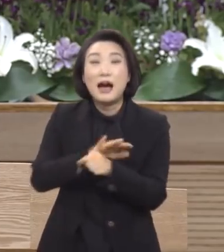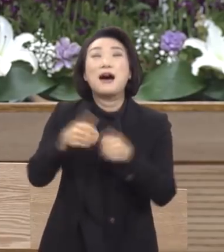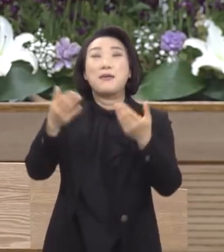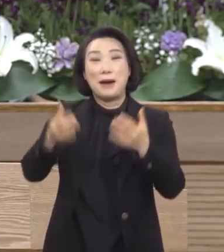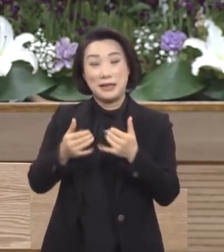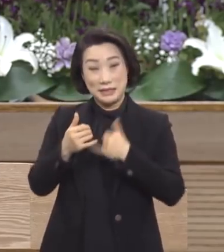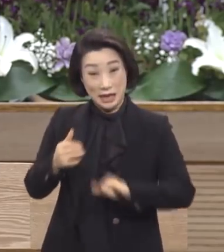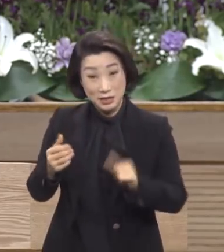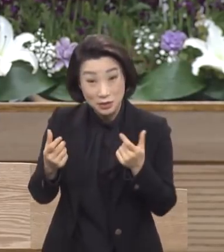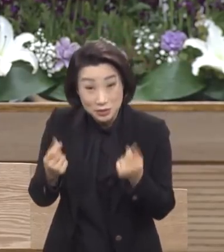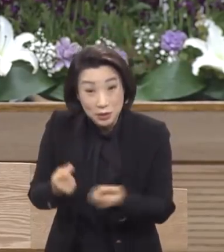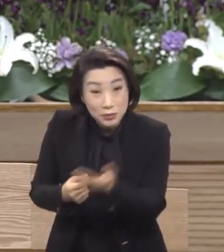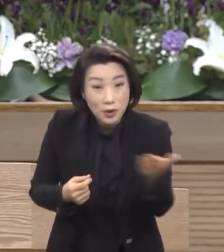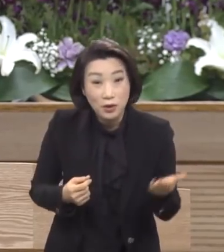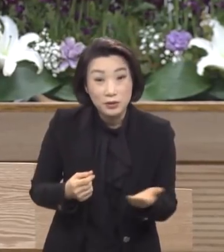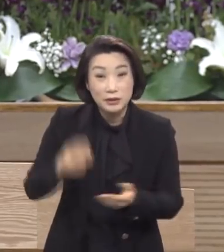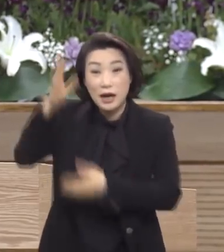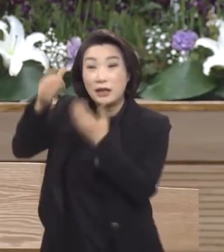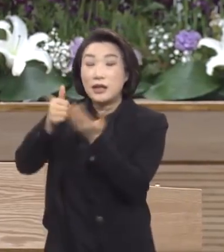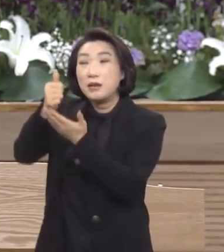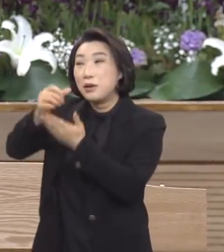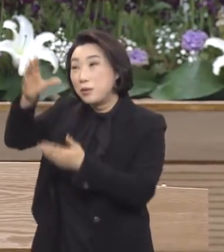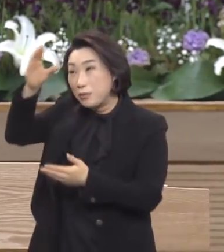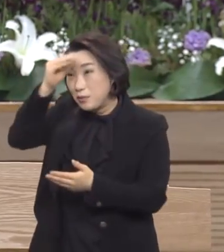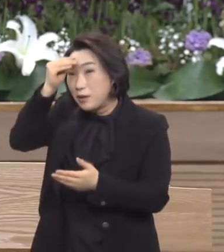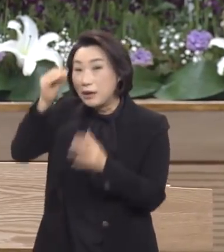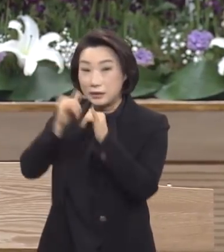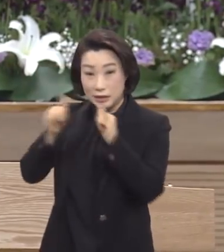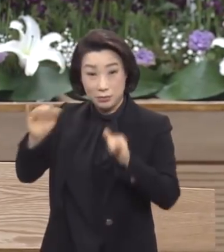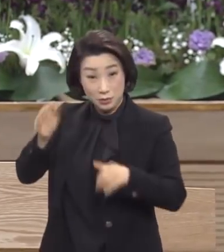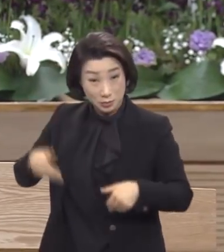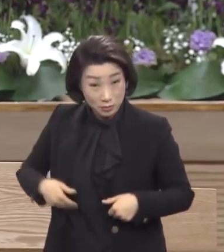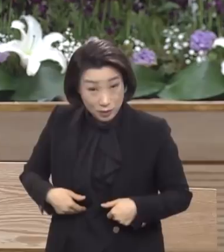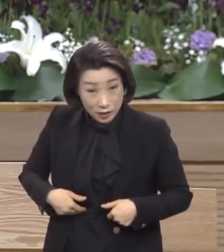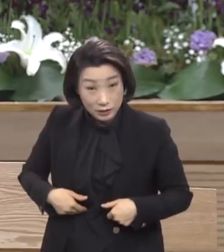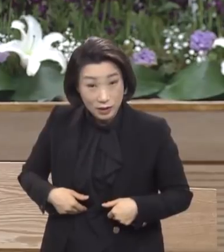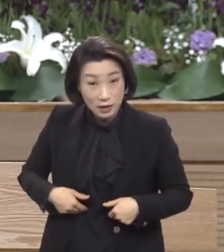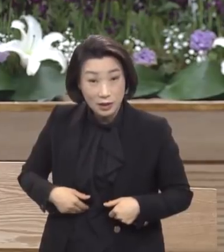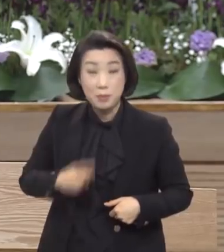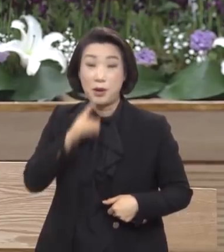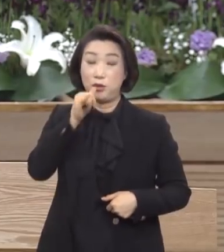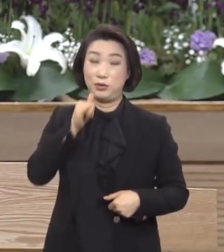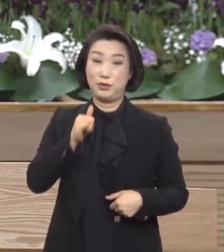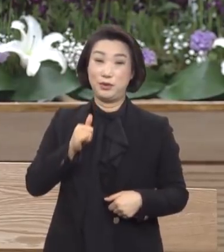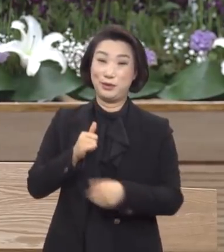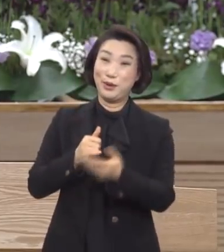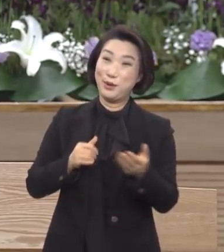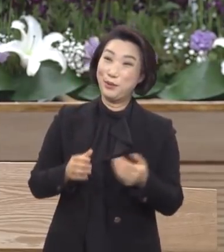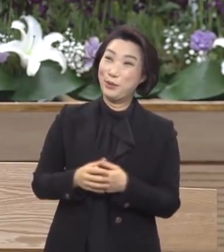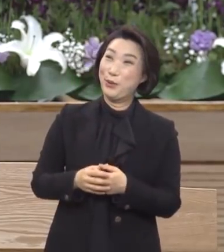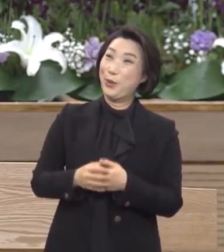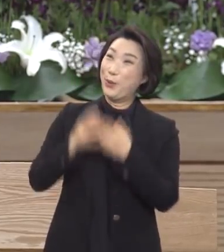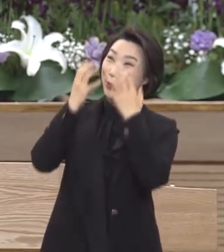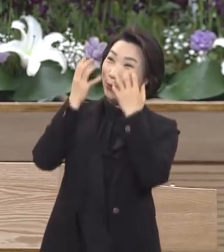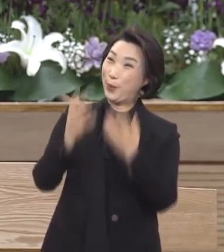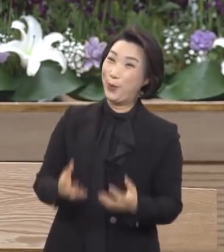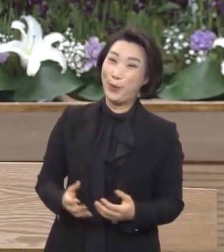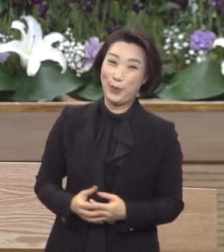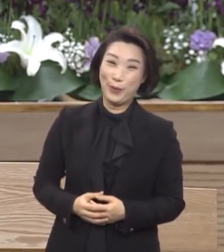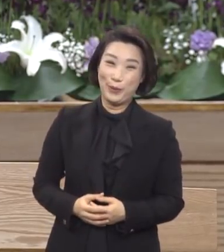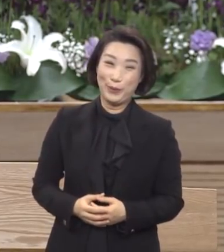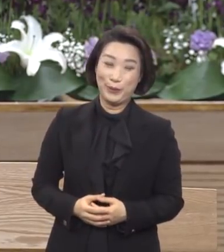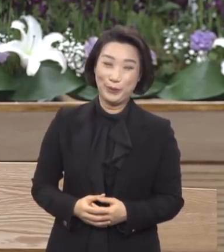자녀같이 너희는 하나님을 본받는 자가 되라. 아, 이거 어마어마한